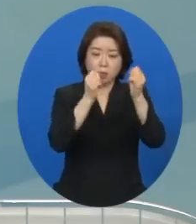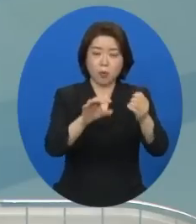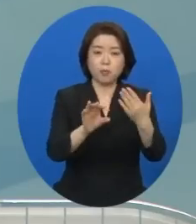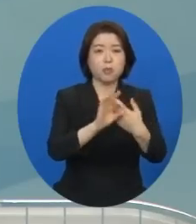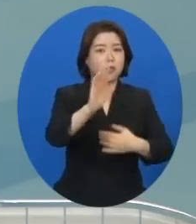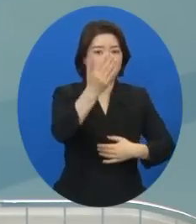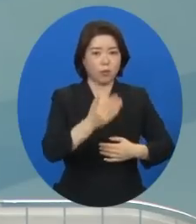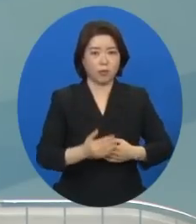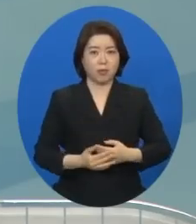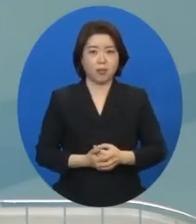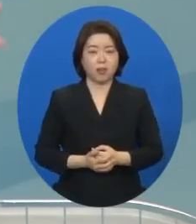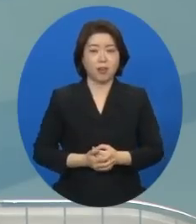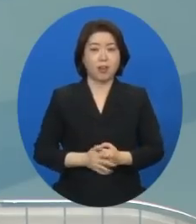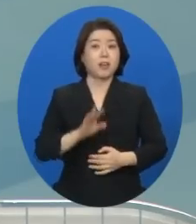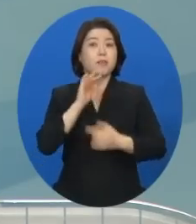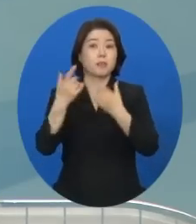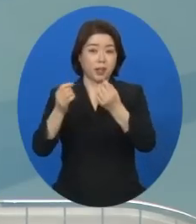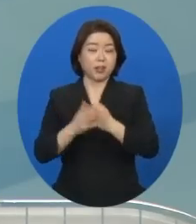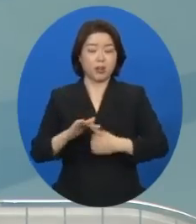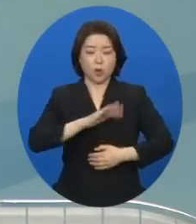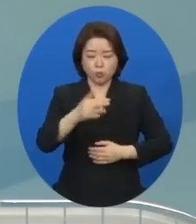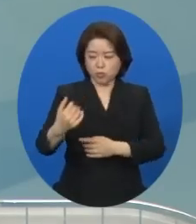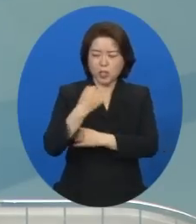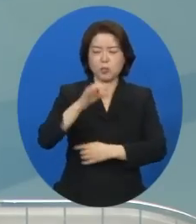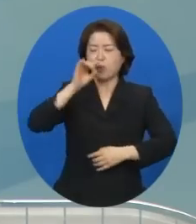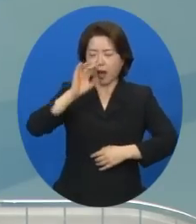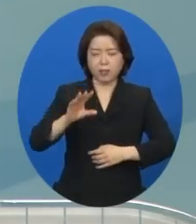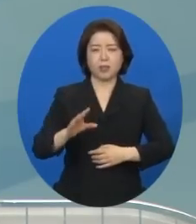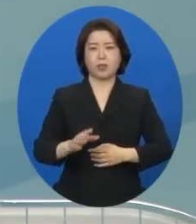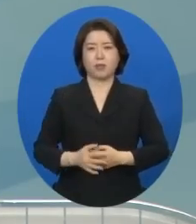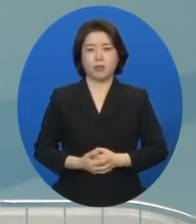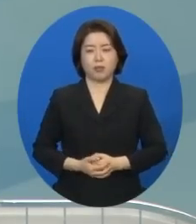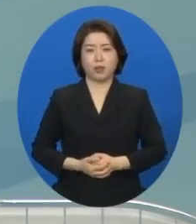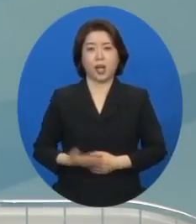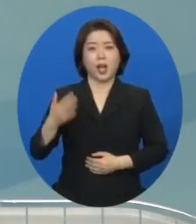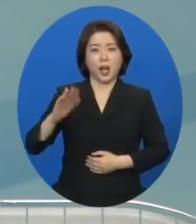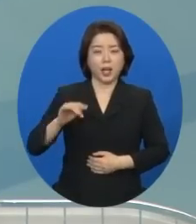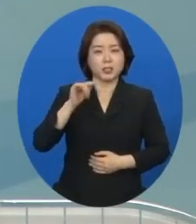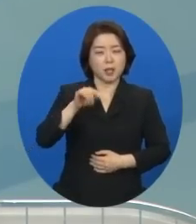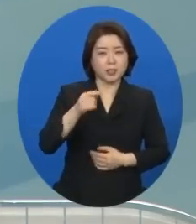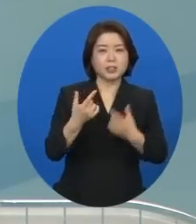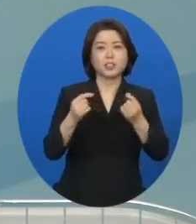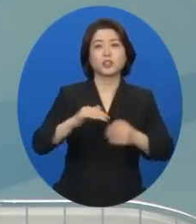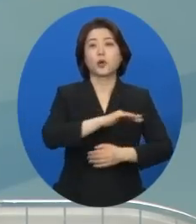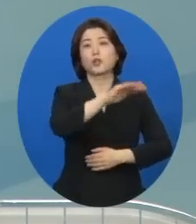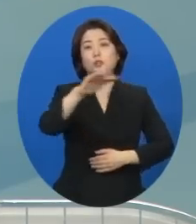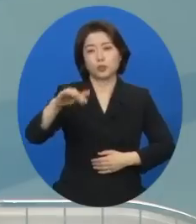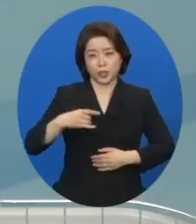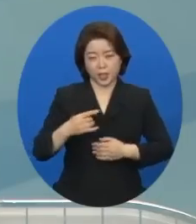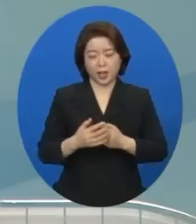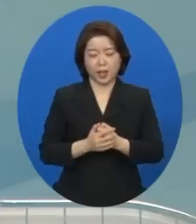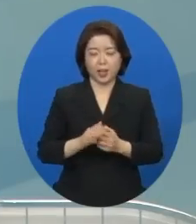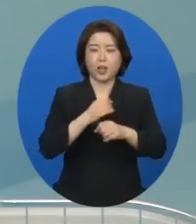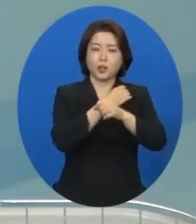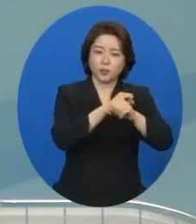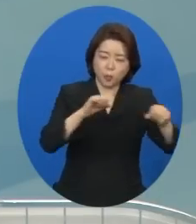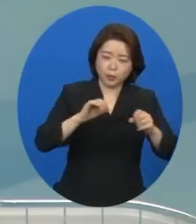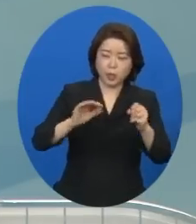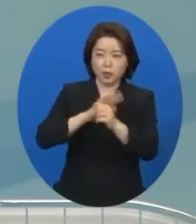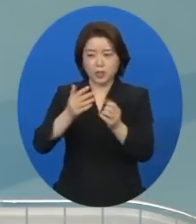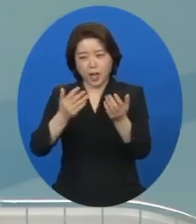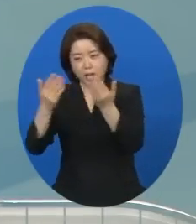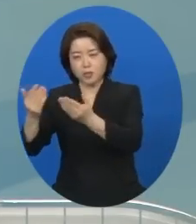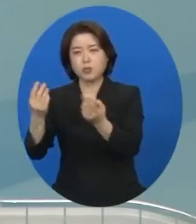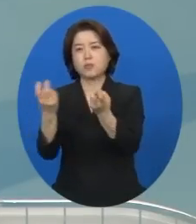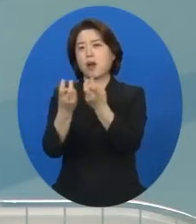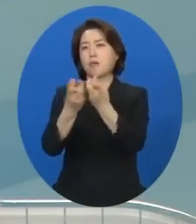당연한 이야기예요. 우리 힘으로는 못하는 일이에요. 그러나 우리가 그런 우리가 용서하고 사랑할 수 있는 길이